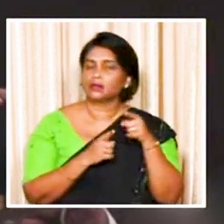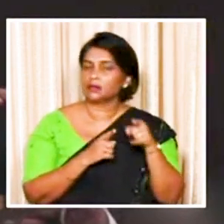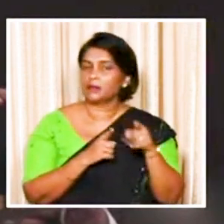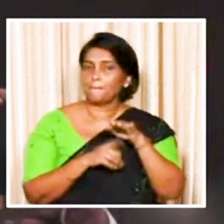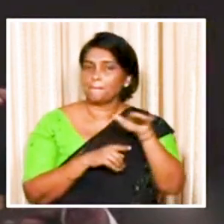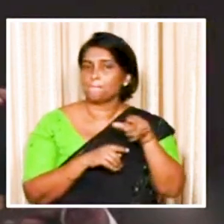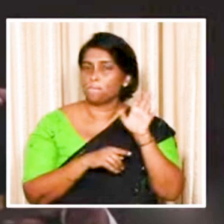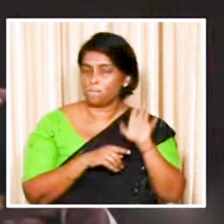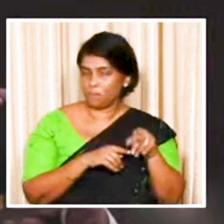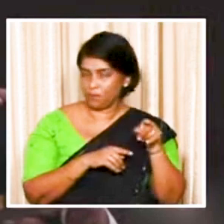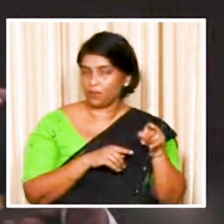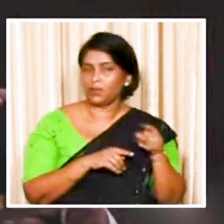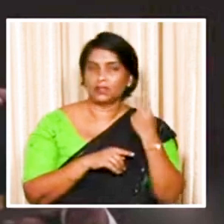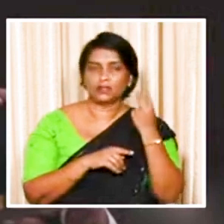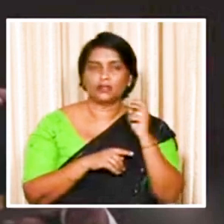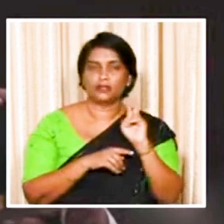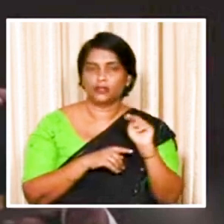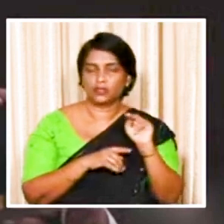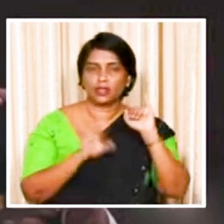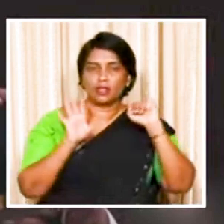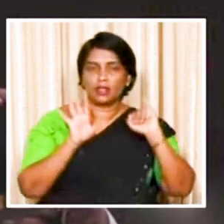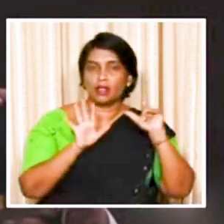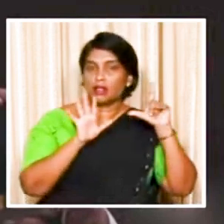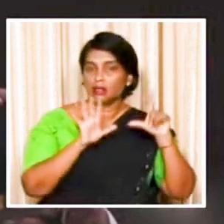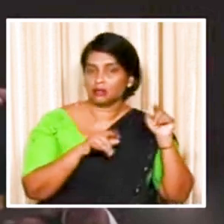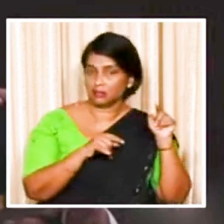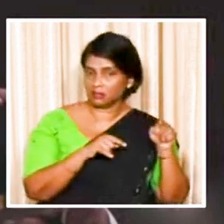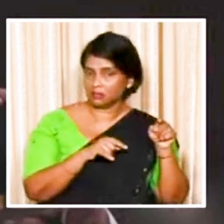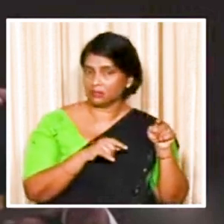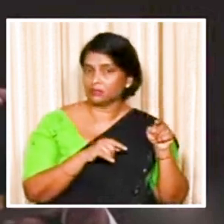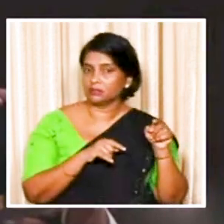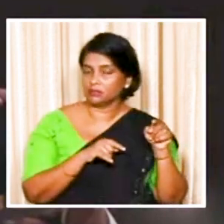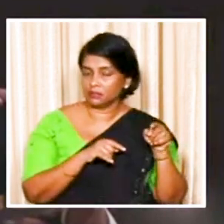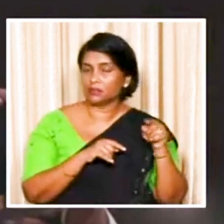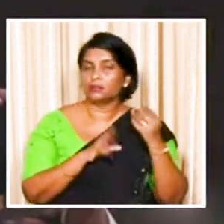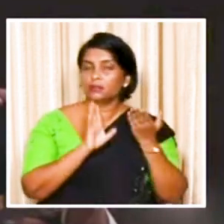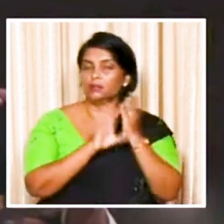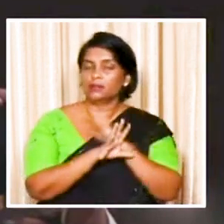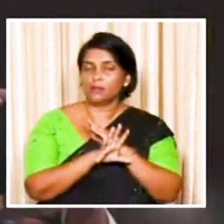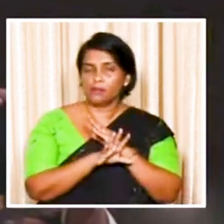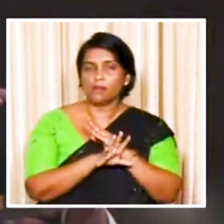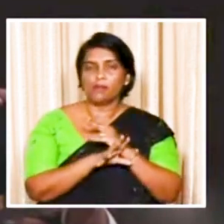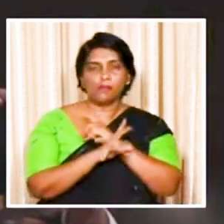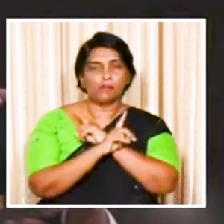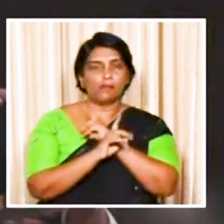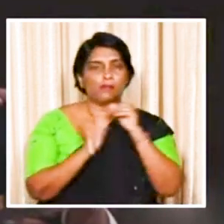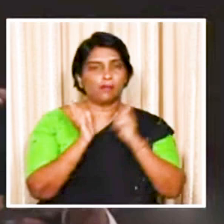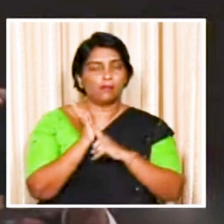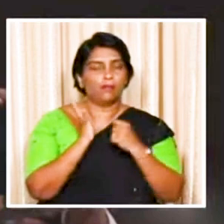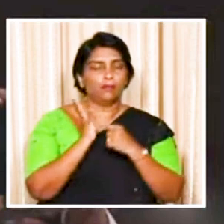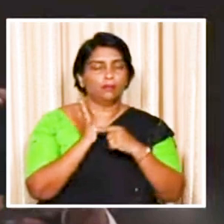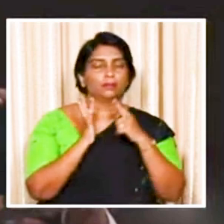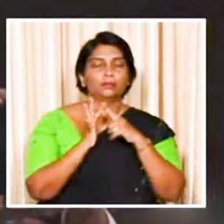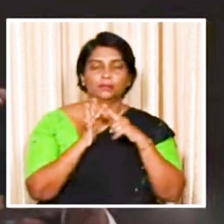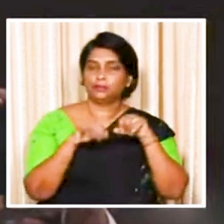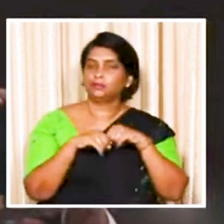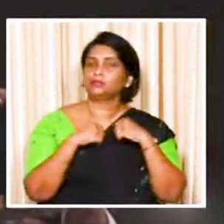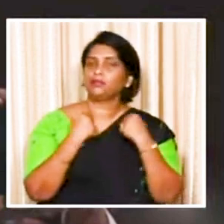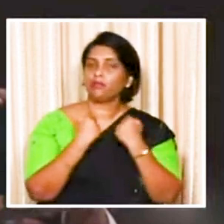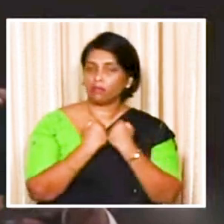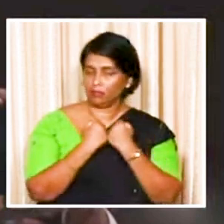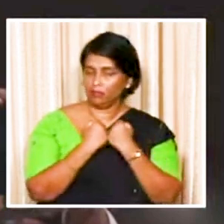கடந்த 2020 7 6 முன்னாள் போராளி ஒருவர் பட்டாசு மருந்துகளை கொண்டு வெடிபொருட்களை தயாரிக்கும்